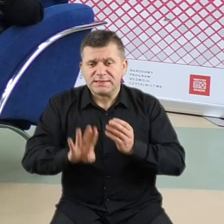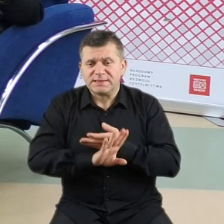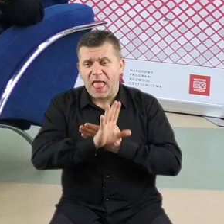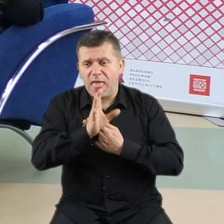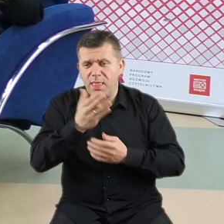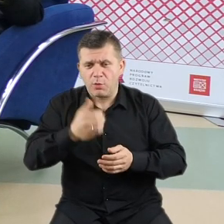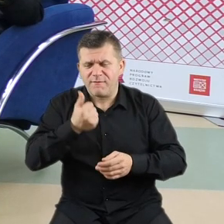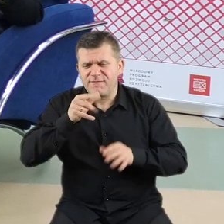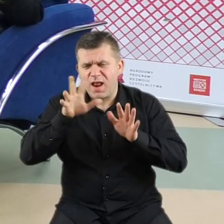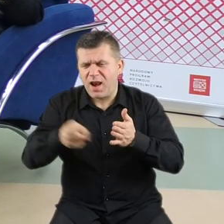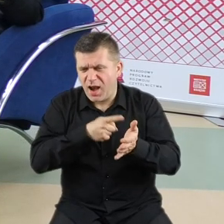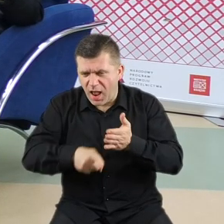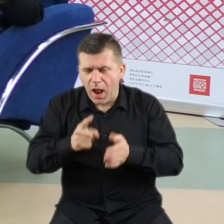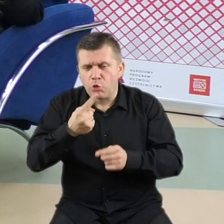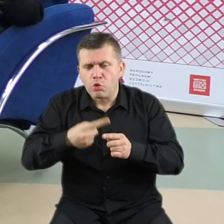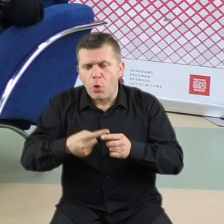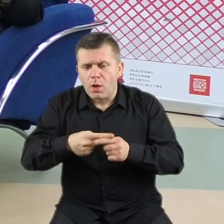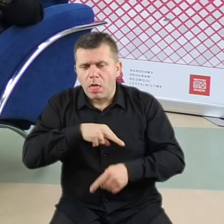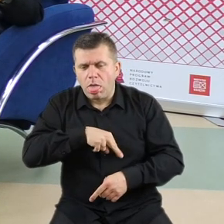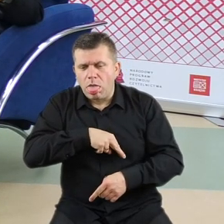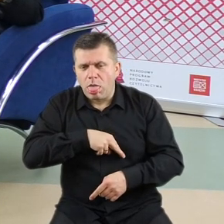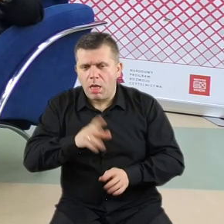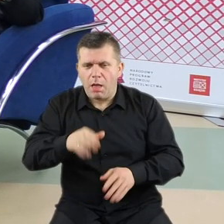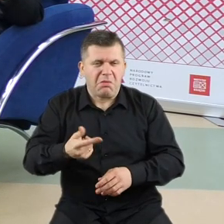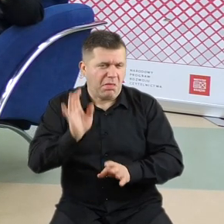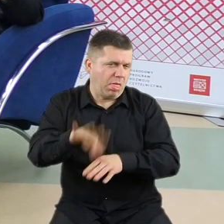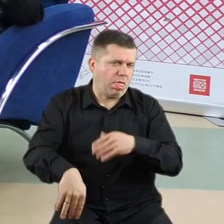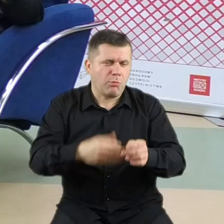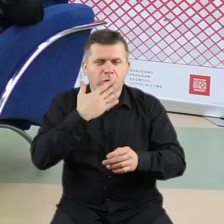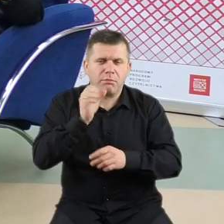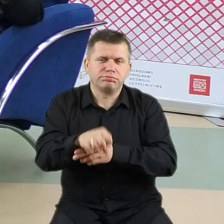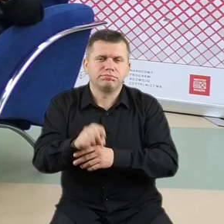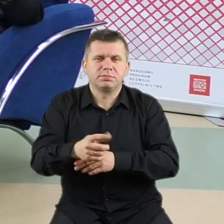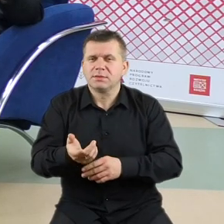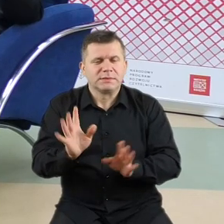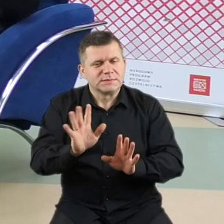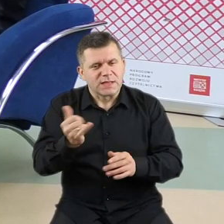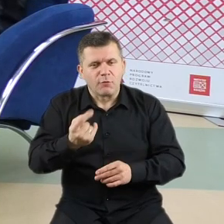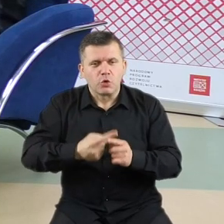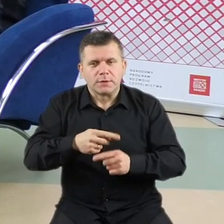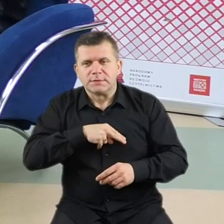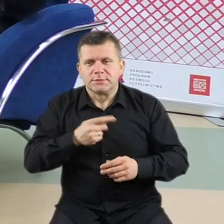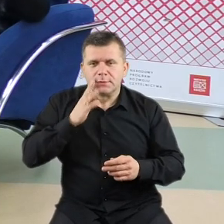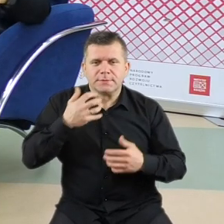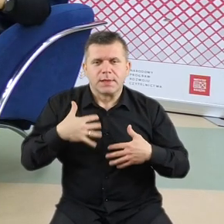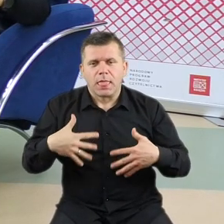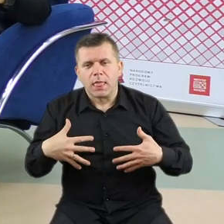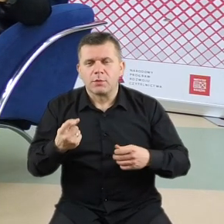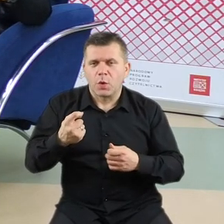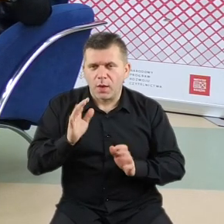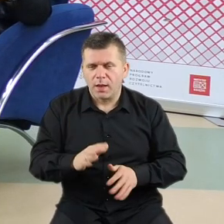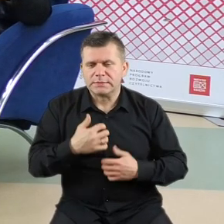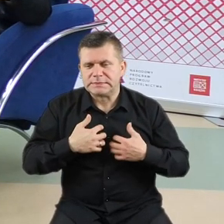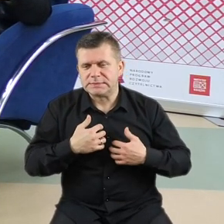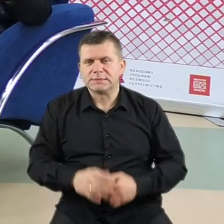nawet jak się gra już 120 razy, bo wtedy jakbym przyszła i powiedziała, dobra, to niech pan coś tam mówi, a ja włączę dyktafon, to nie, to zawsze jest takie napięcie.